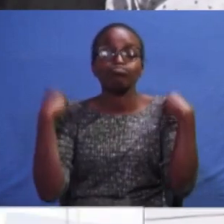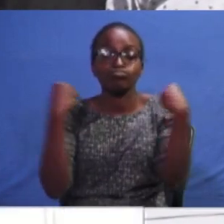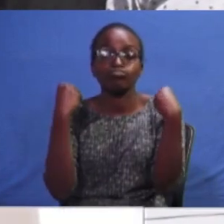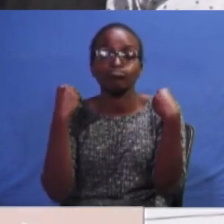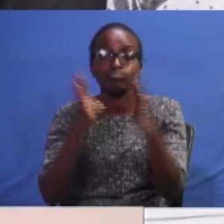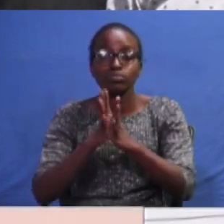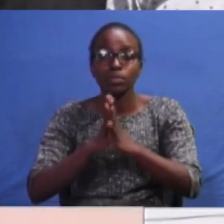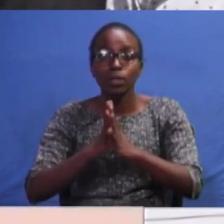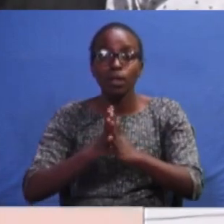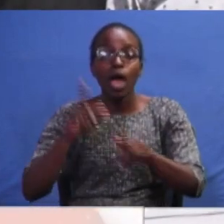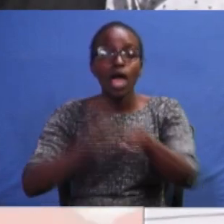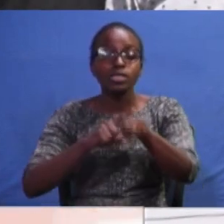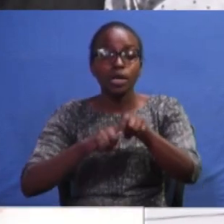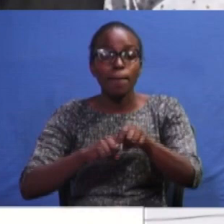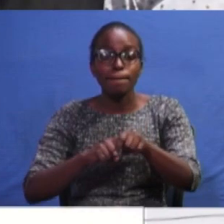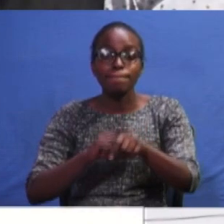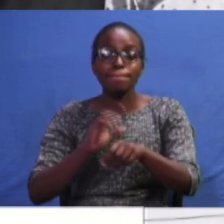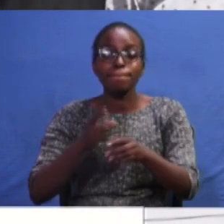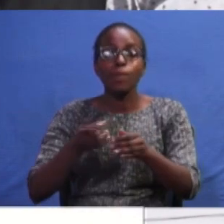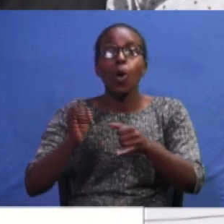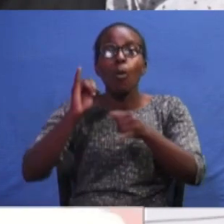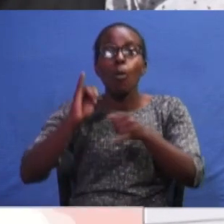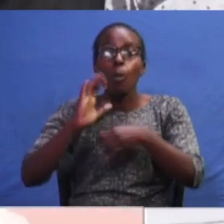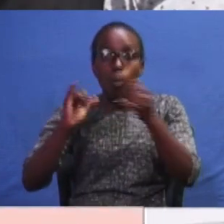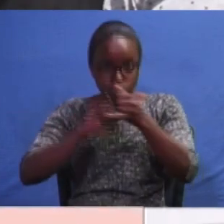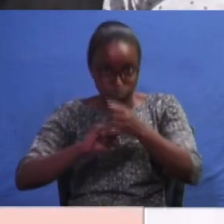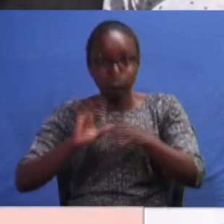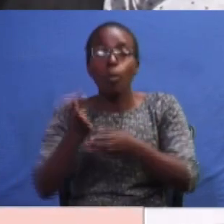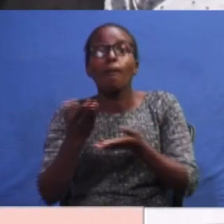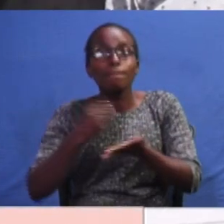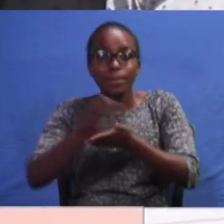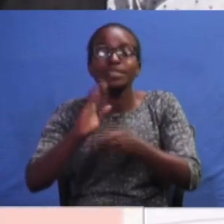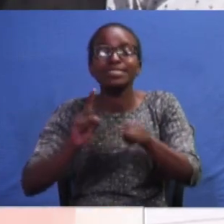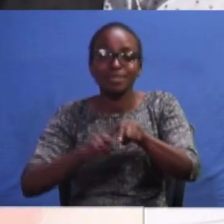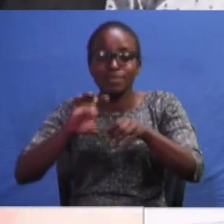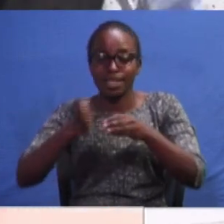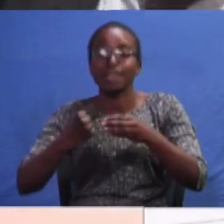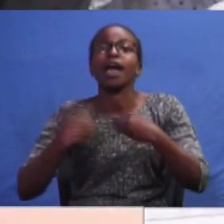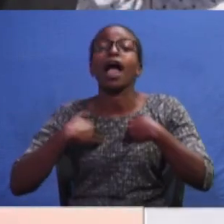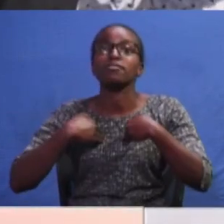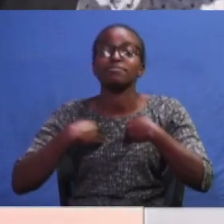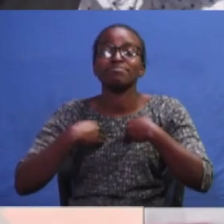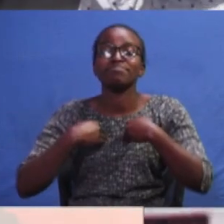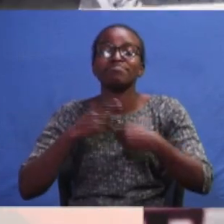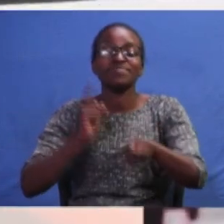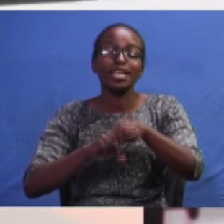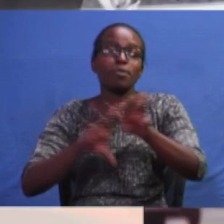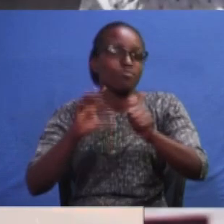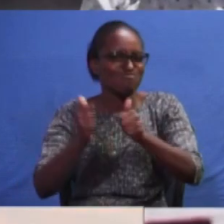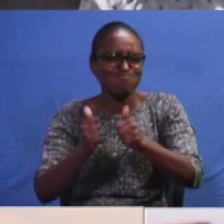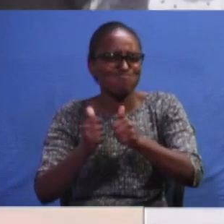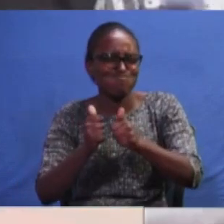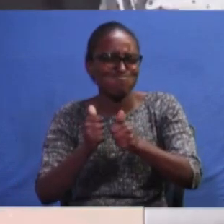ukienda kununua msichana, hiyo relationship inakuwaga na mwisho. So, this must come to an end, and to force